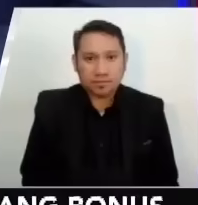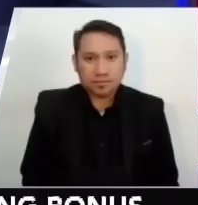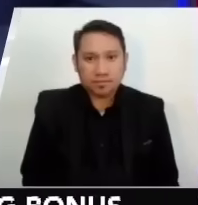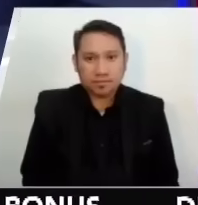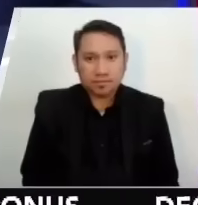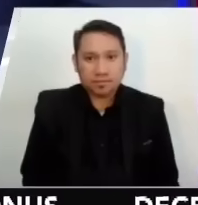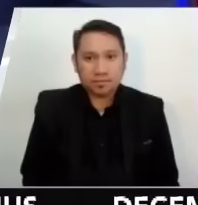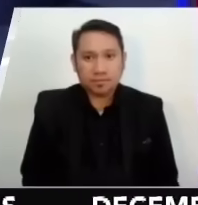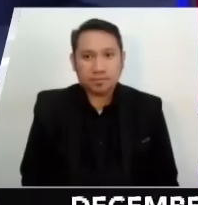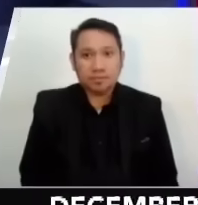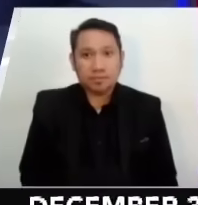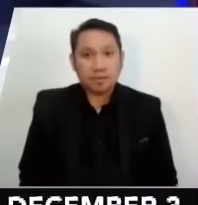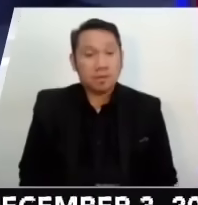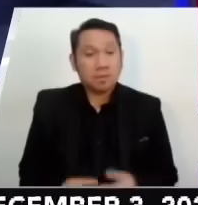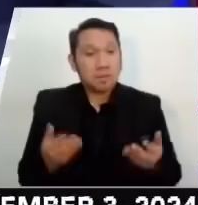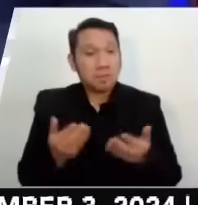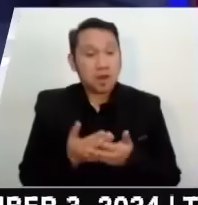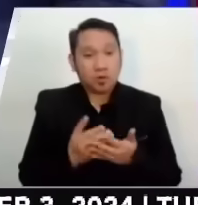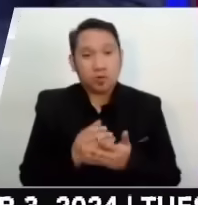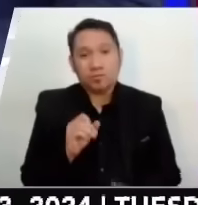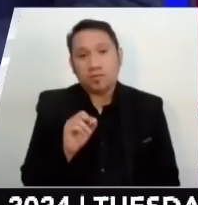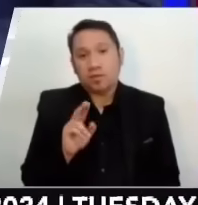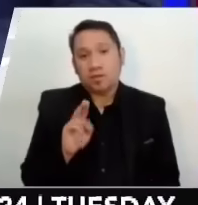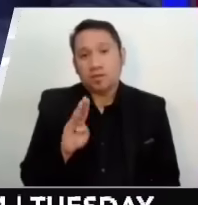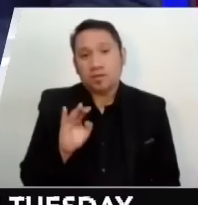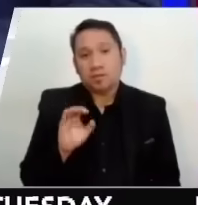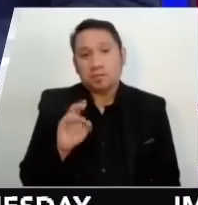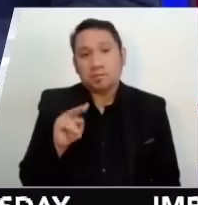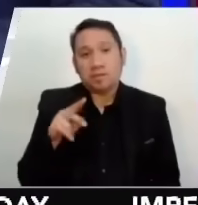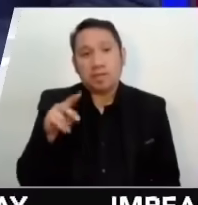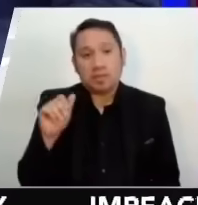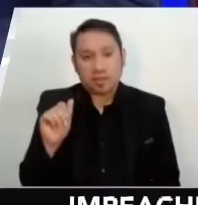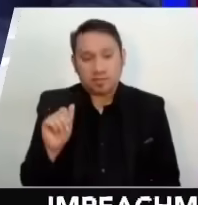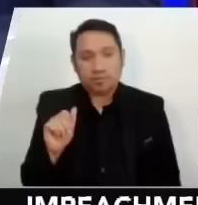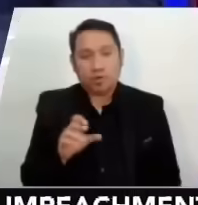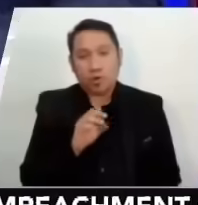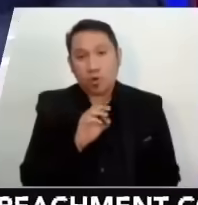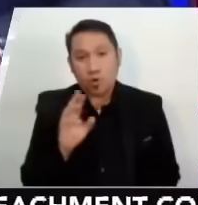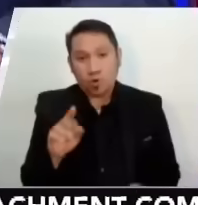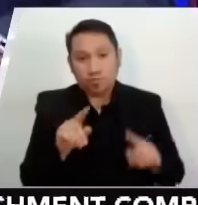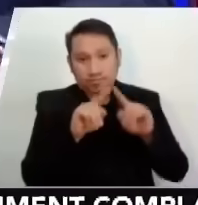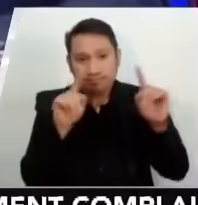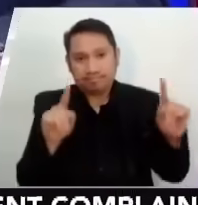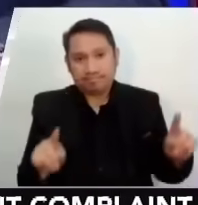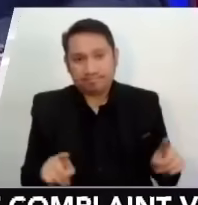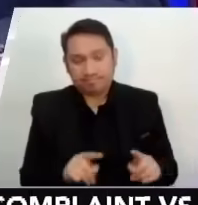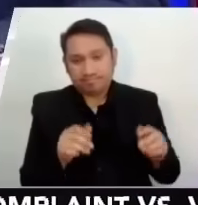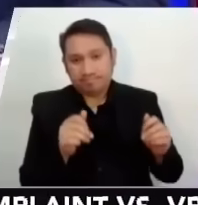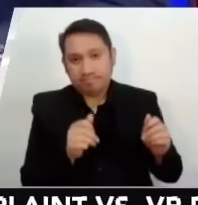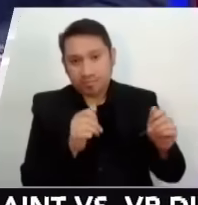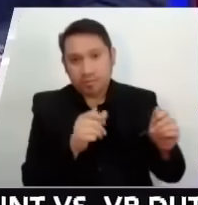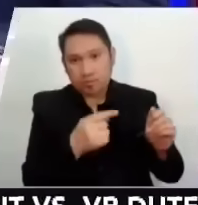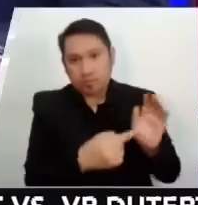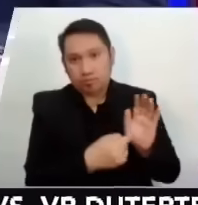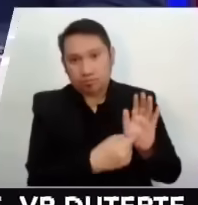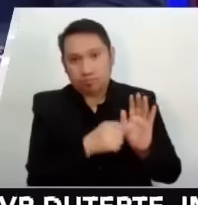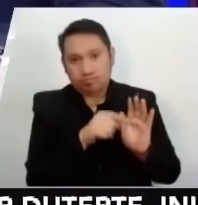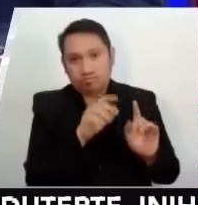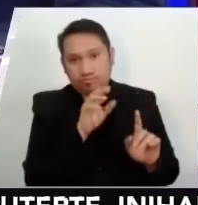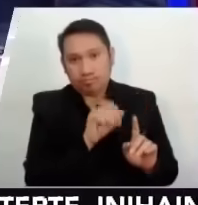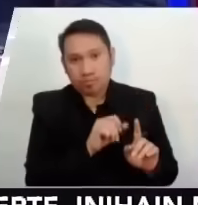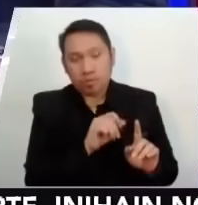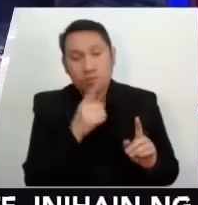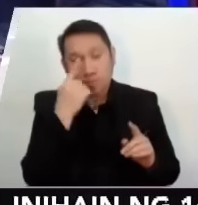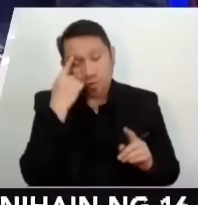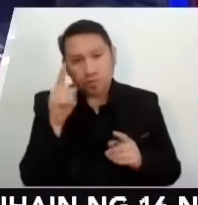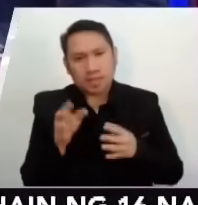Naglabas ang panibagong sampina ang National Bureau of Investigation o NBI kay Vice President Sara Duterte para magpaliwanag tungkol